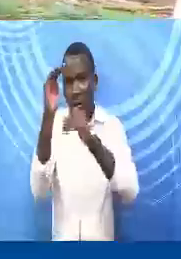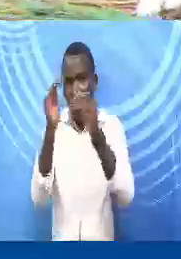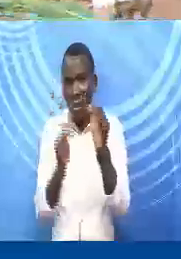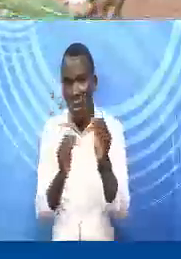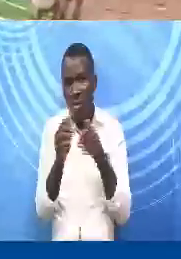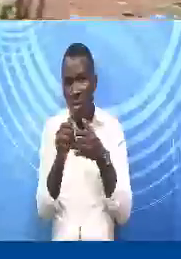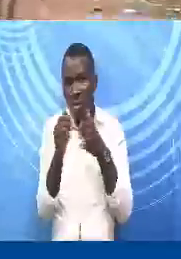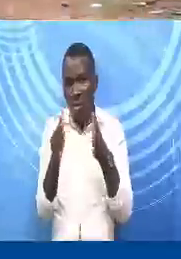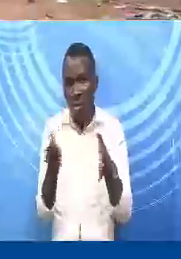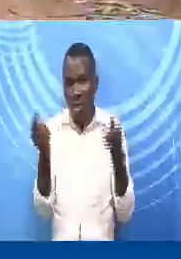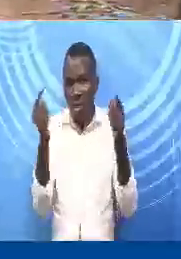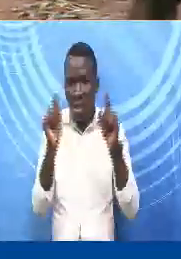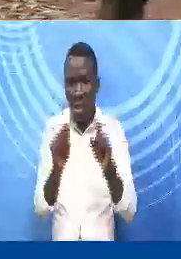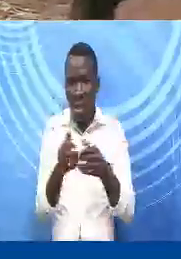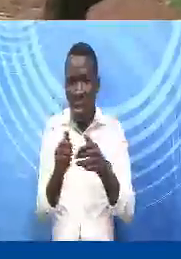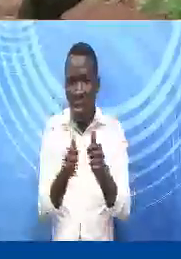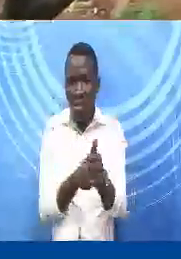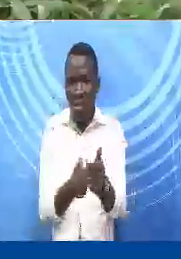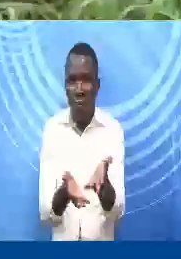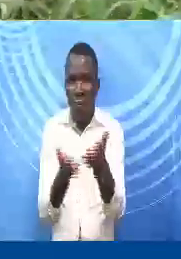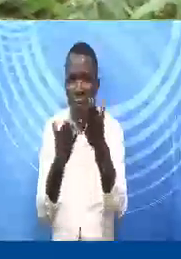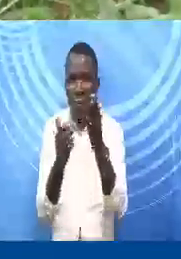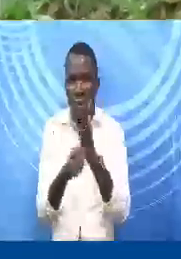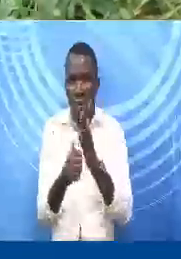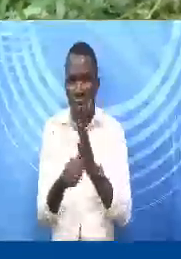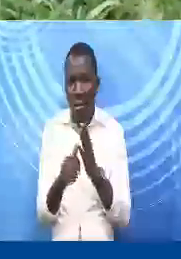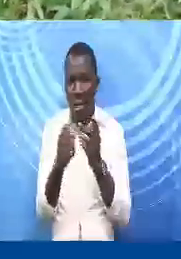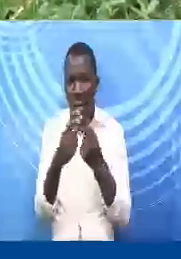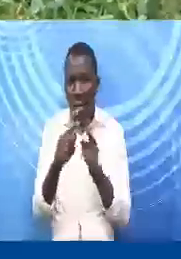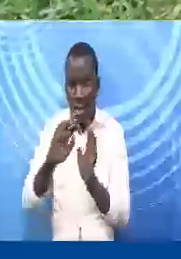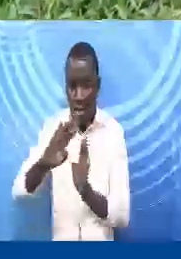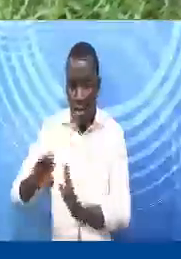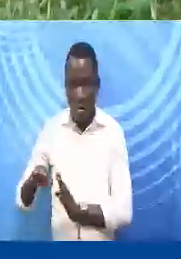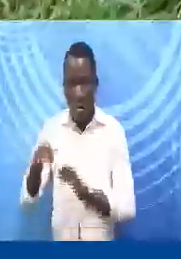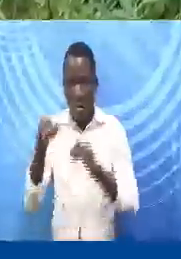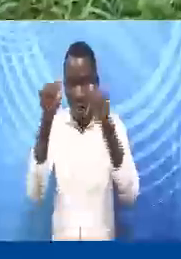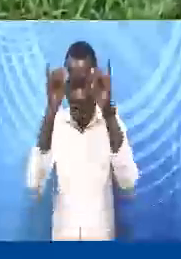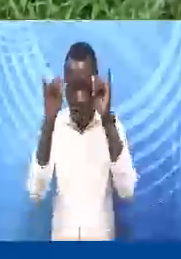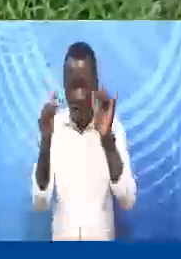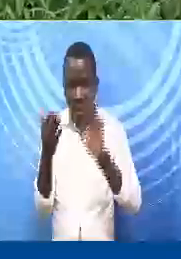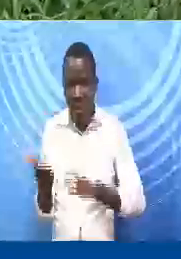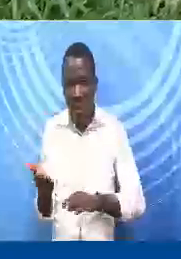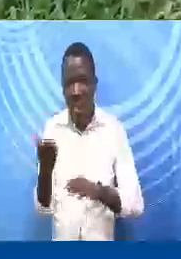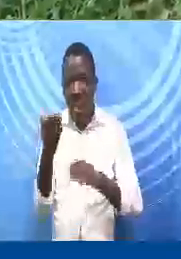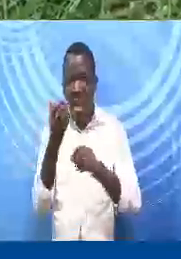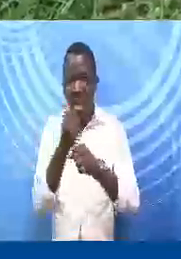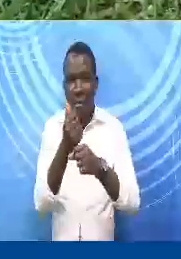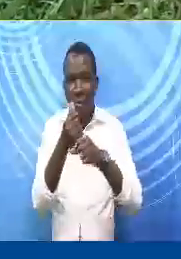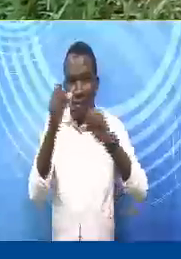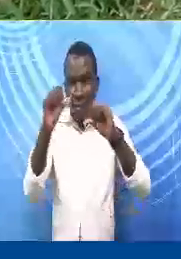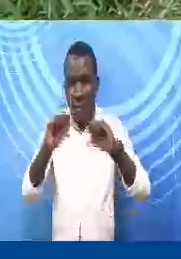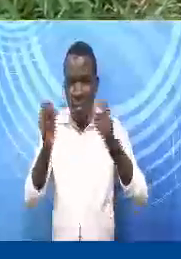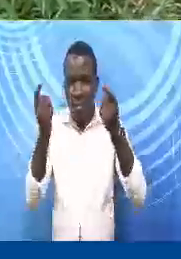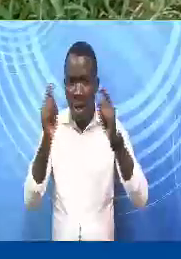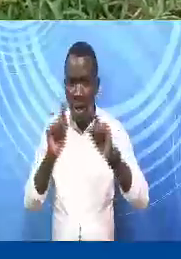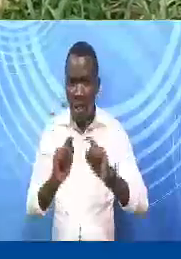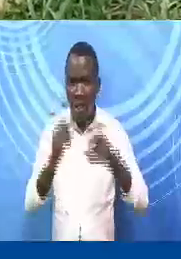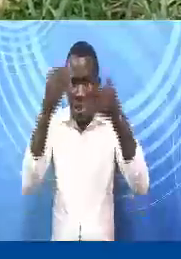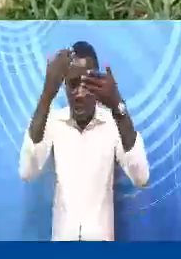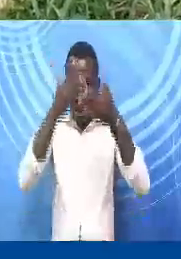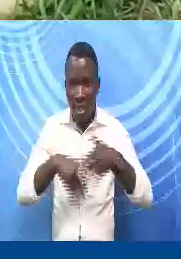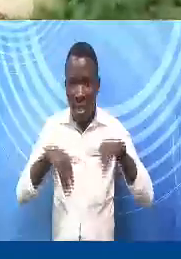zakagombye kuza gukurikirana iby'iki kibazo ngo usibye no kuba ino nka yapfuye ngo abagizi ba nabi bahise baza muri iri joro